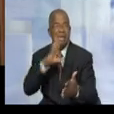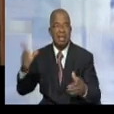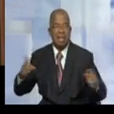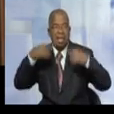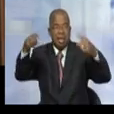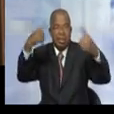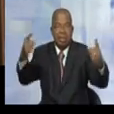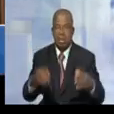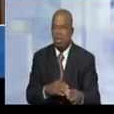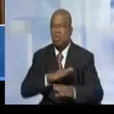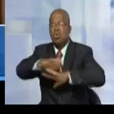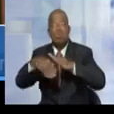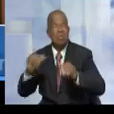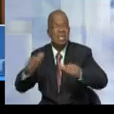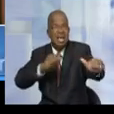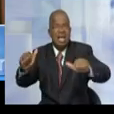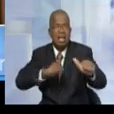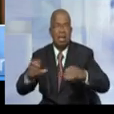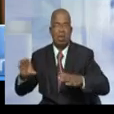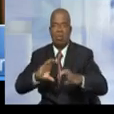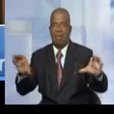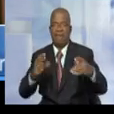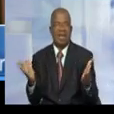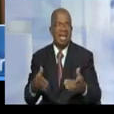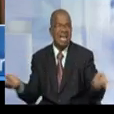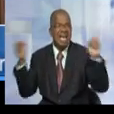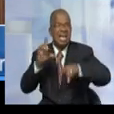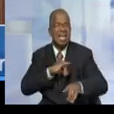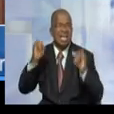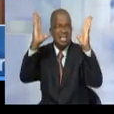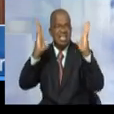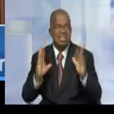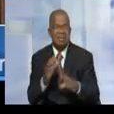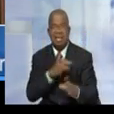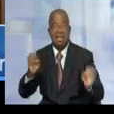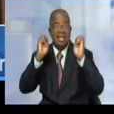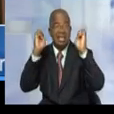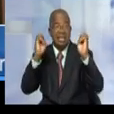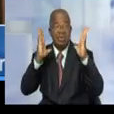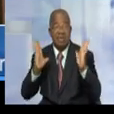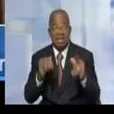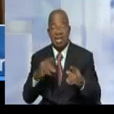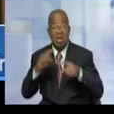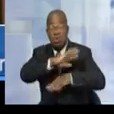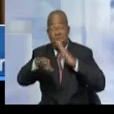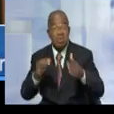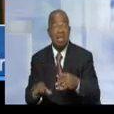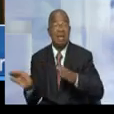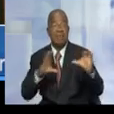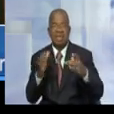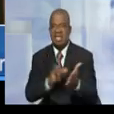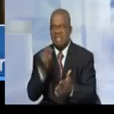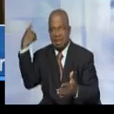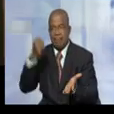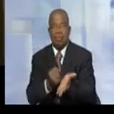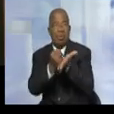menées, quand vous entrez dans un établissement, vous voyez les inspecteurs d'éducation et les éducateurs, tout ce qu'ils font concourt à